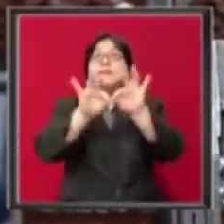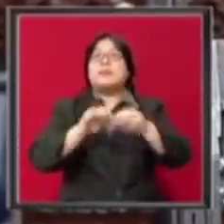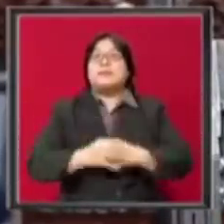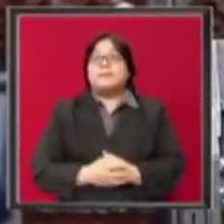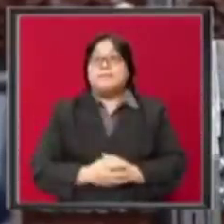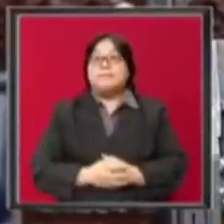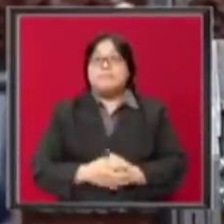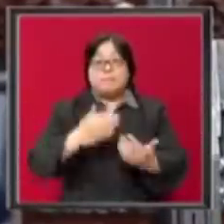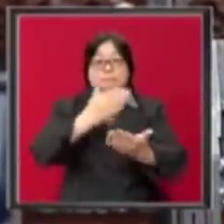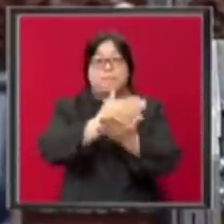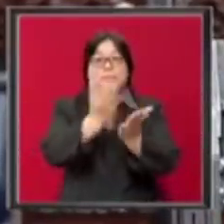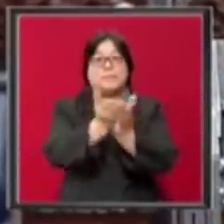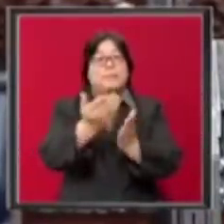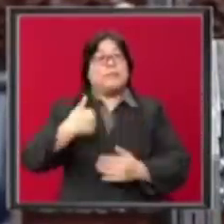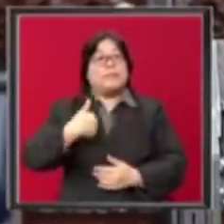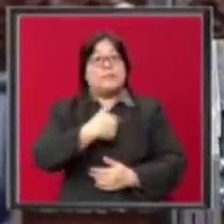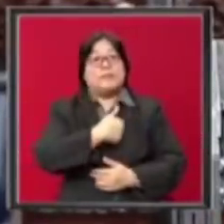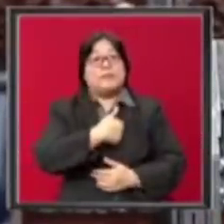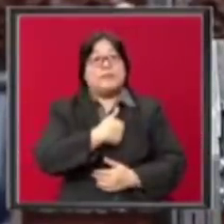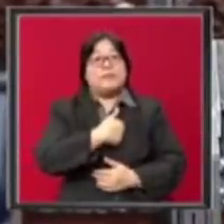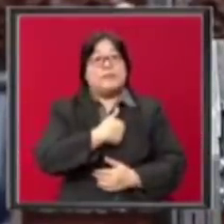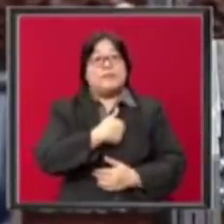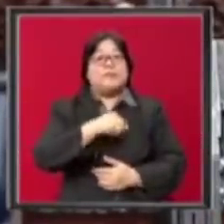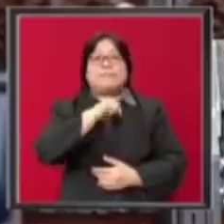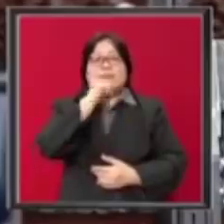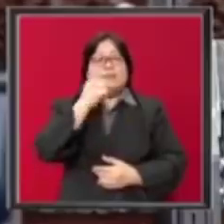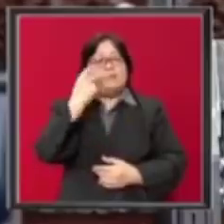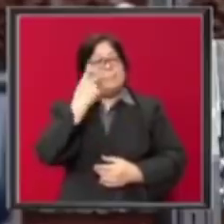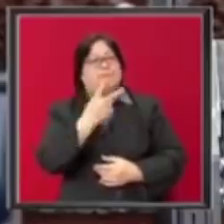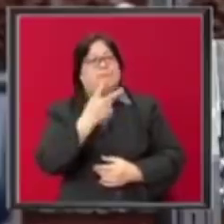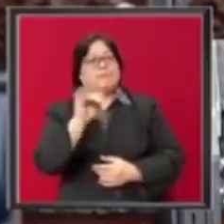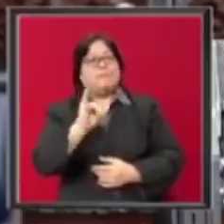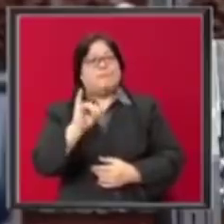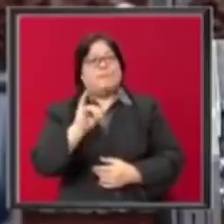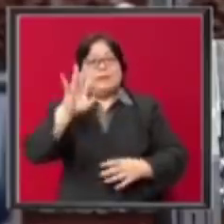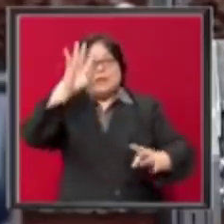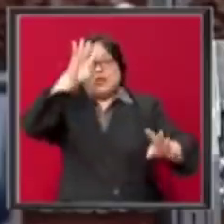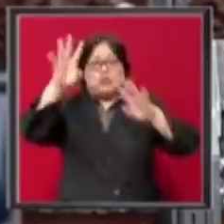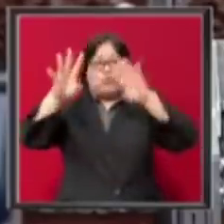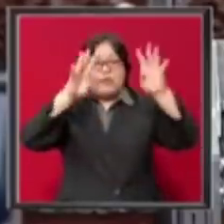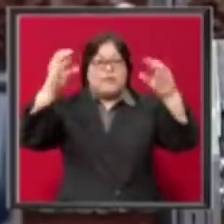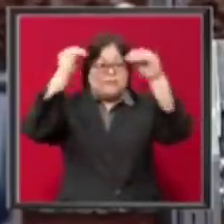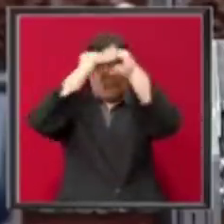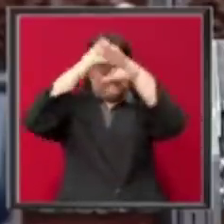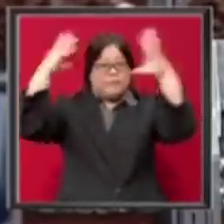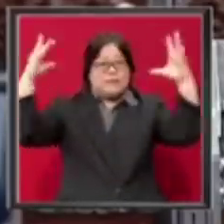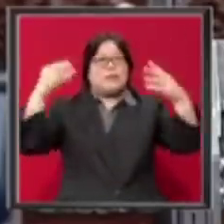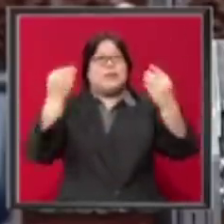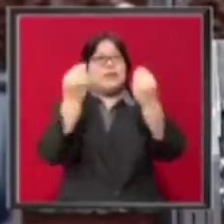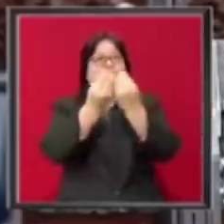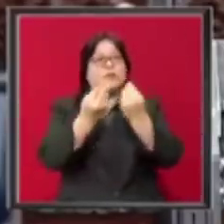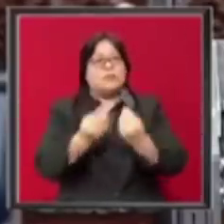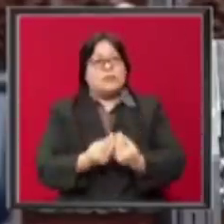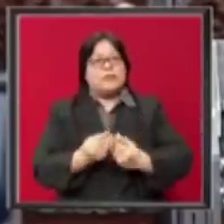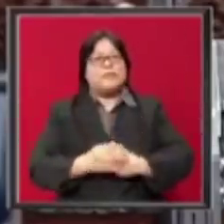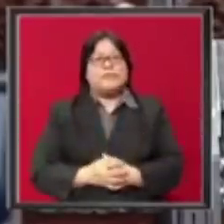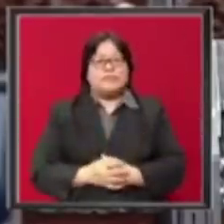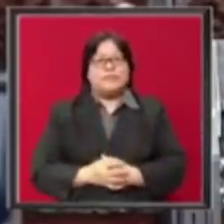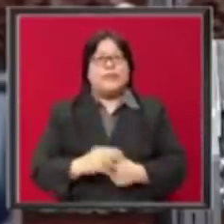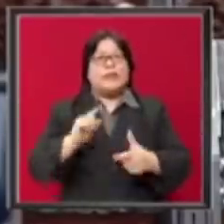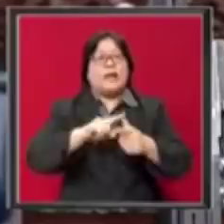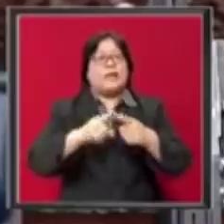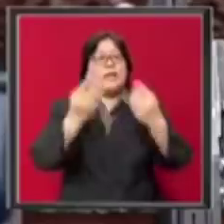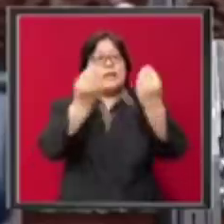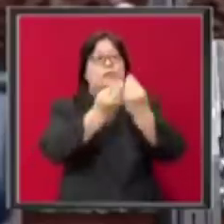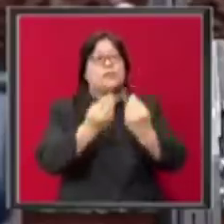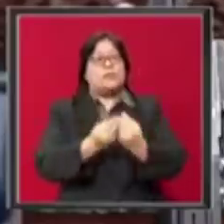supaya bajet kita tidak nanti dilihat berasaskan kreatif imaginary numbers ataupun